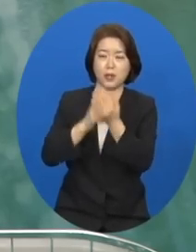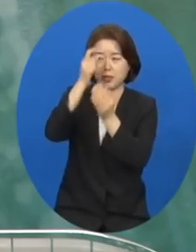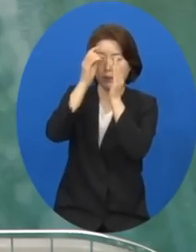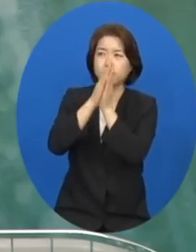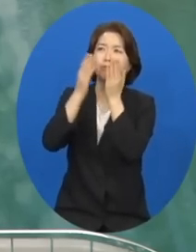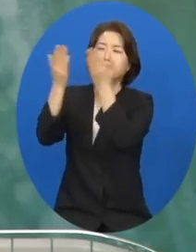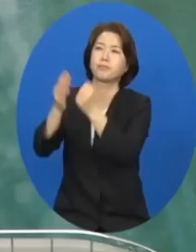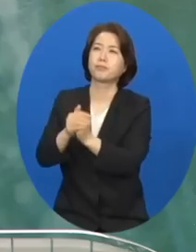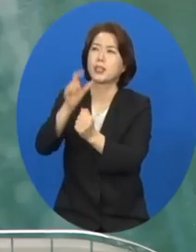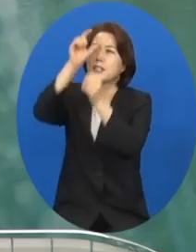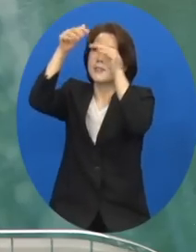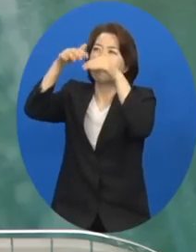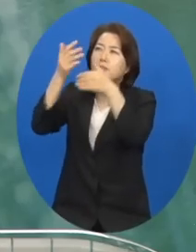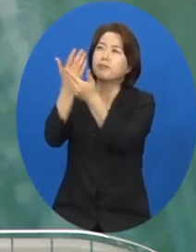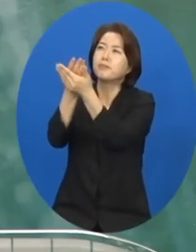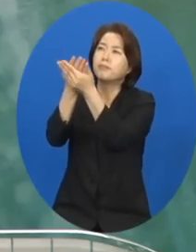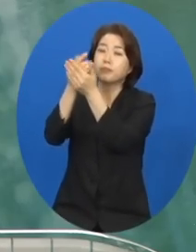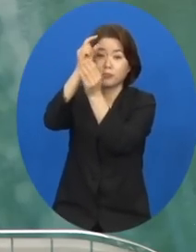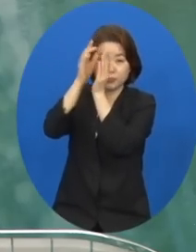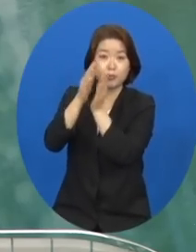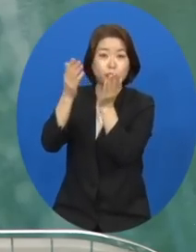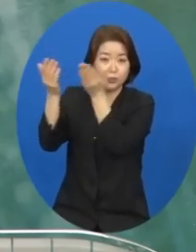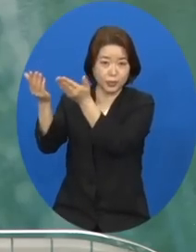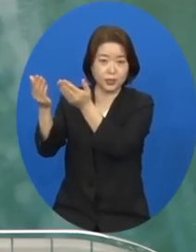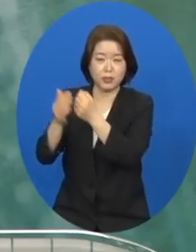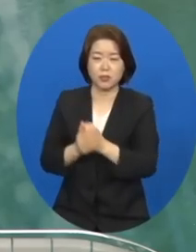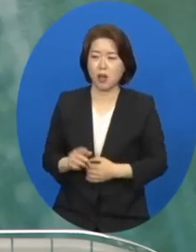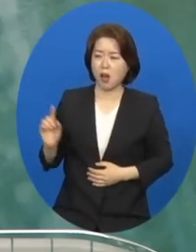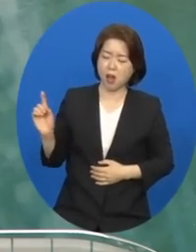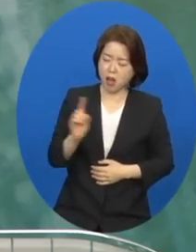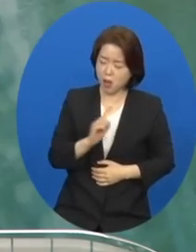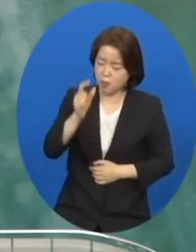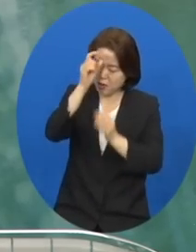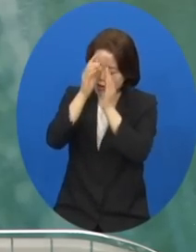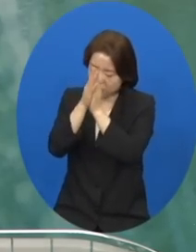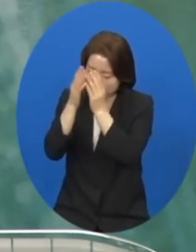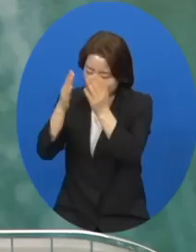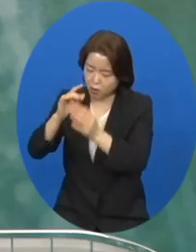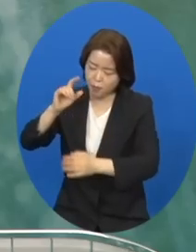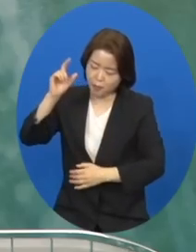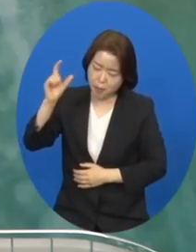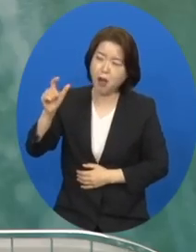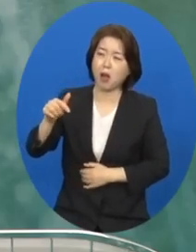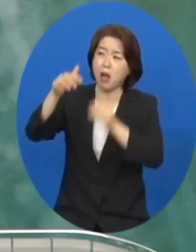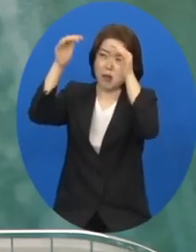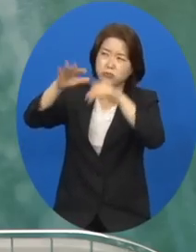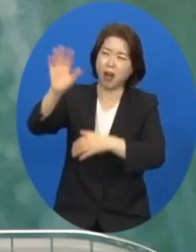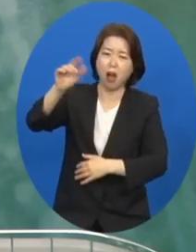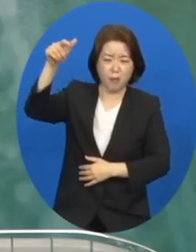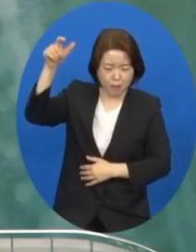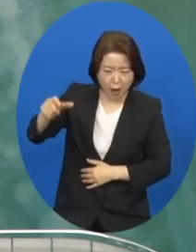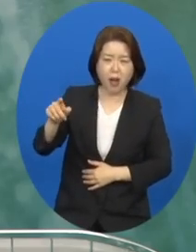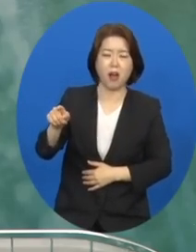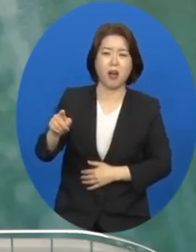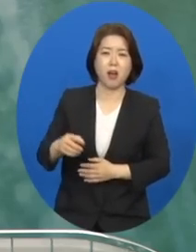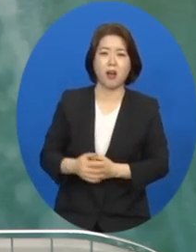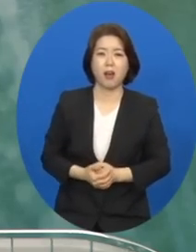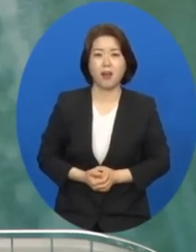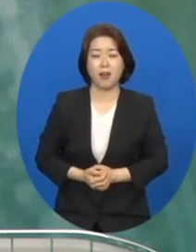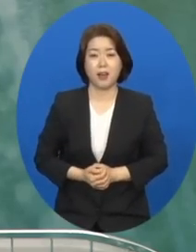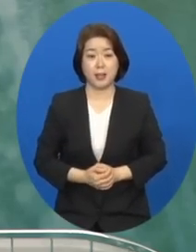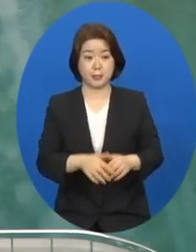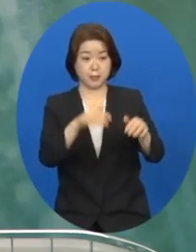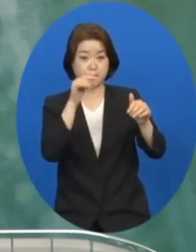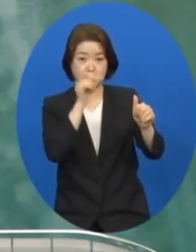하나님 비를 내리게 해 주십시오 근데 아무리 기도를 해도 비가 내리지 않습니다 엘레 가 시점을 시켜서 한번 더